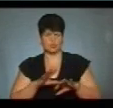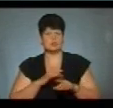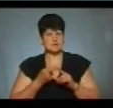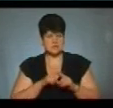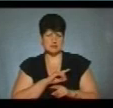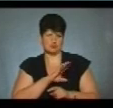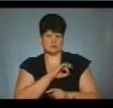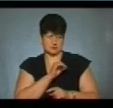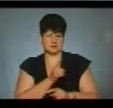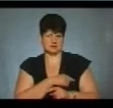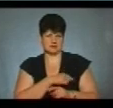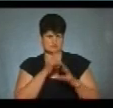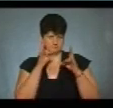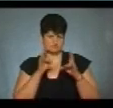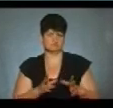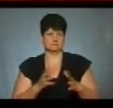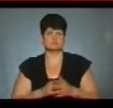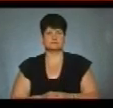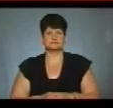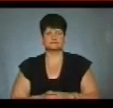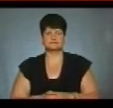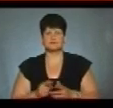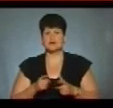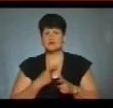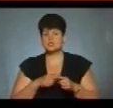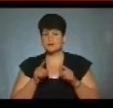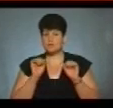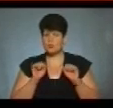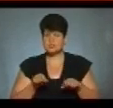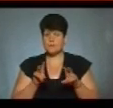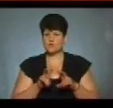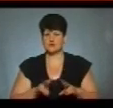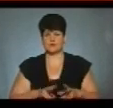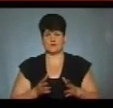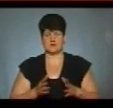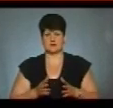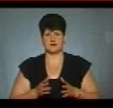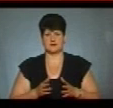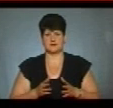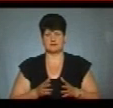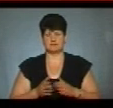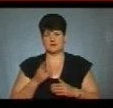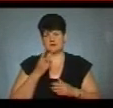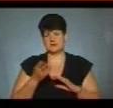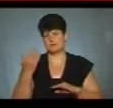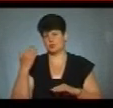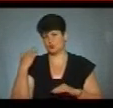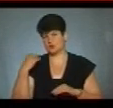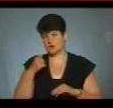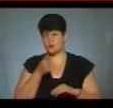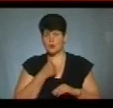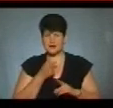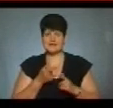потужна була стихія. Чи можна проаналізувати динаміку, все ж таки, от звертаючись до минулих років, чи